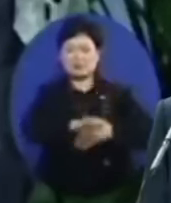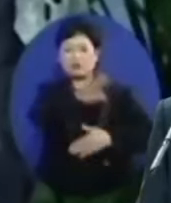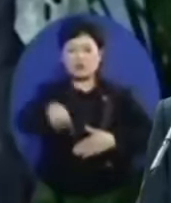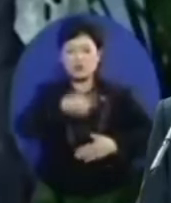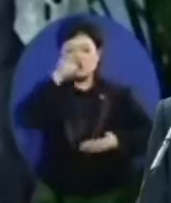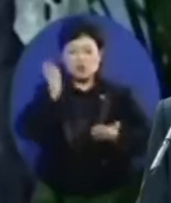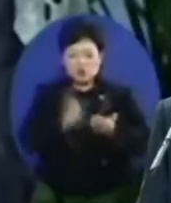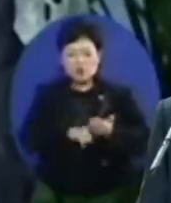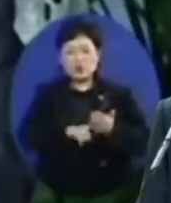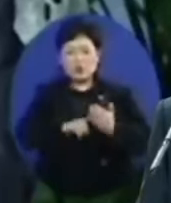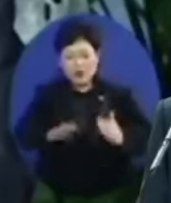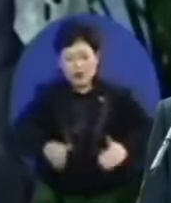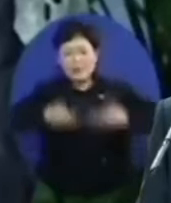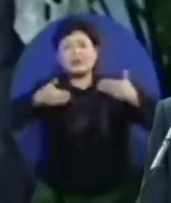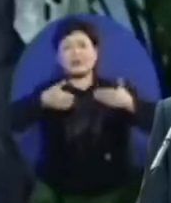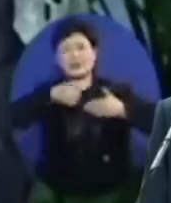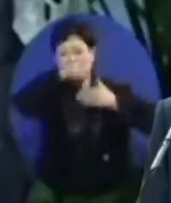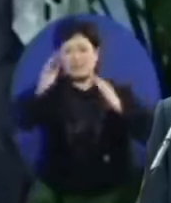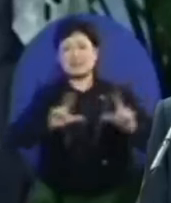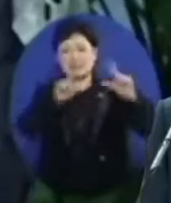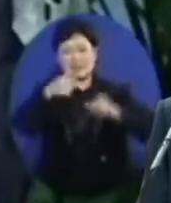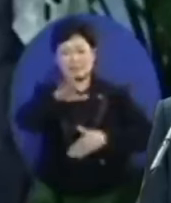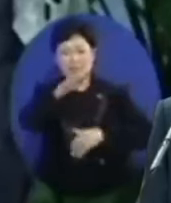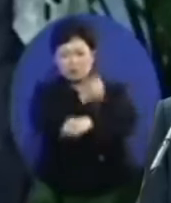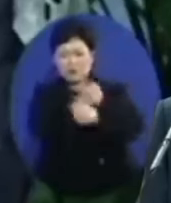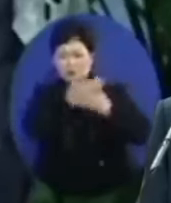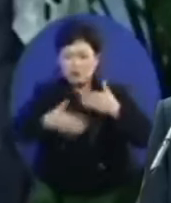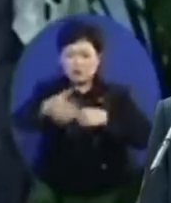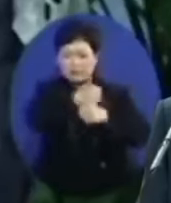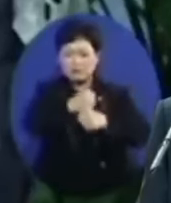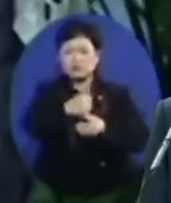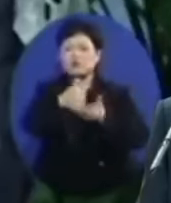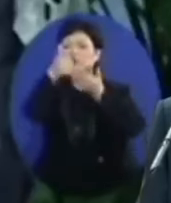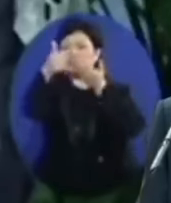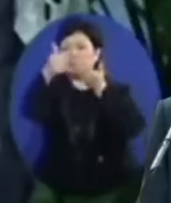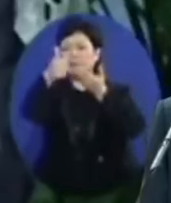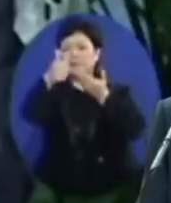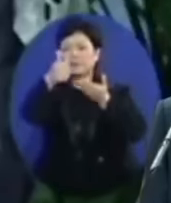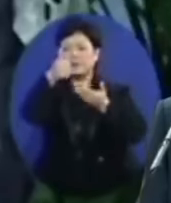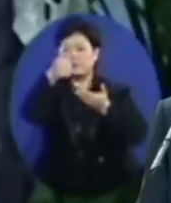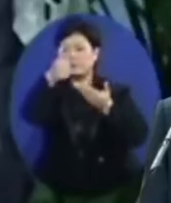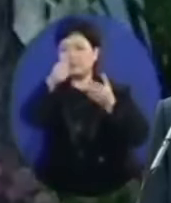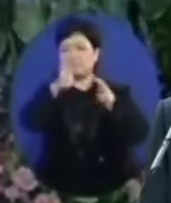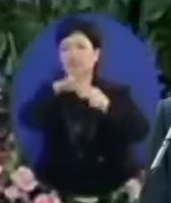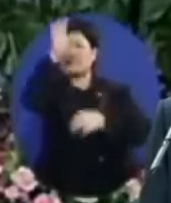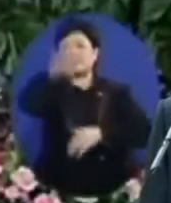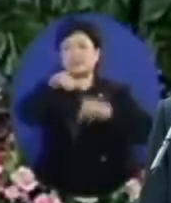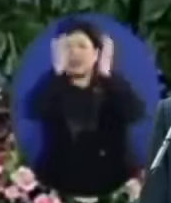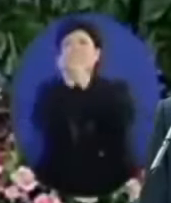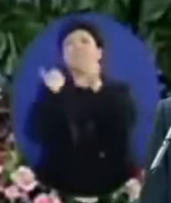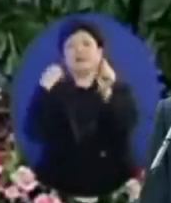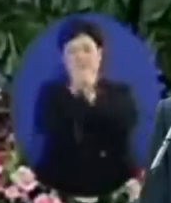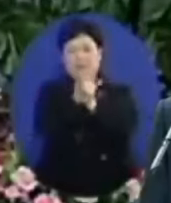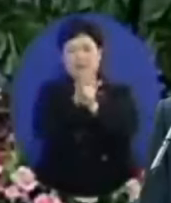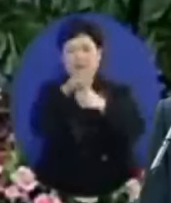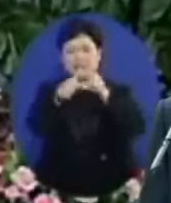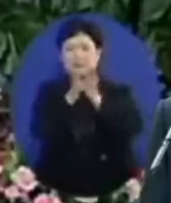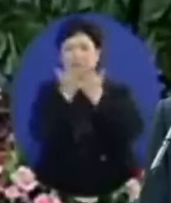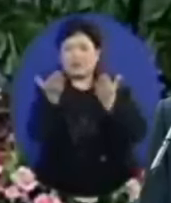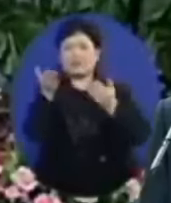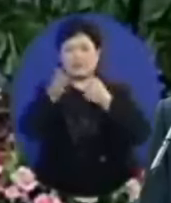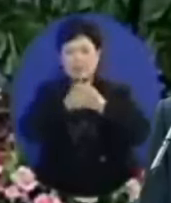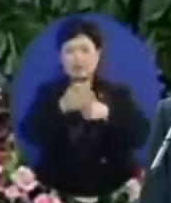쉽고 가볍게 인생을 걸어가는 것입니다. 수고하고 무거운 짐은 주님의 십자가에 다 얹혀져 있는 것입니다. 성경에는 그렇기